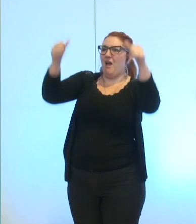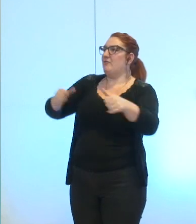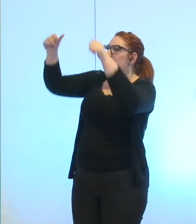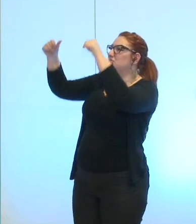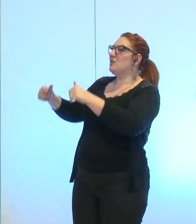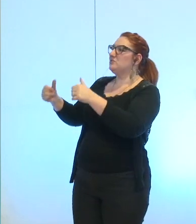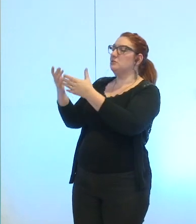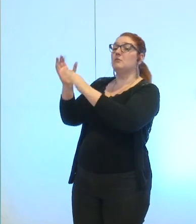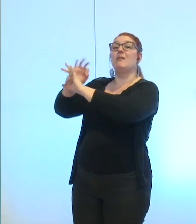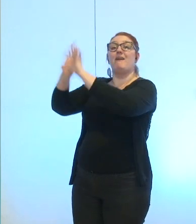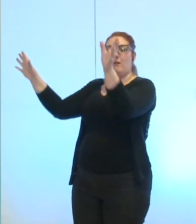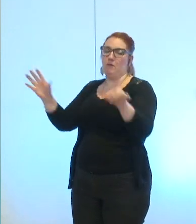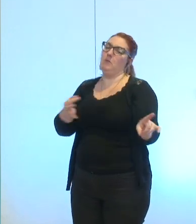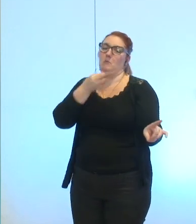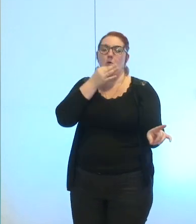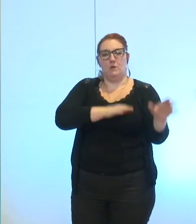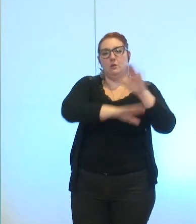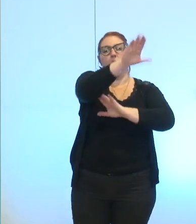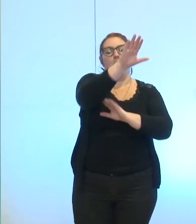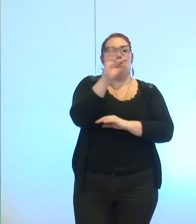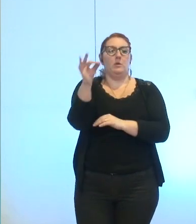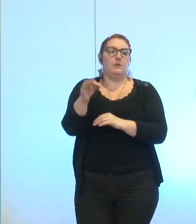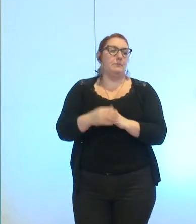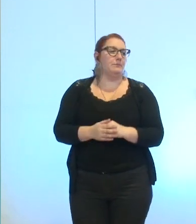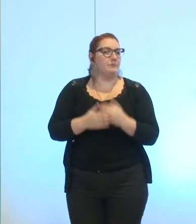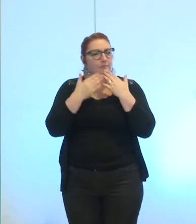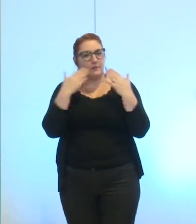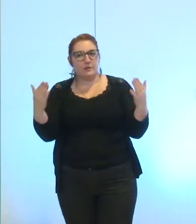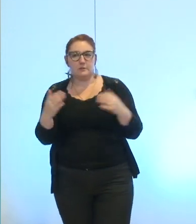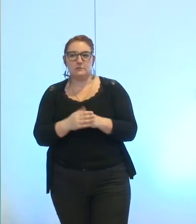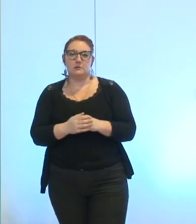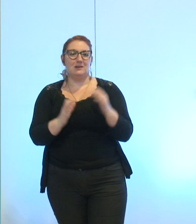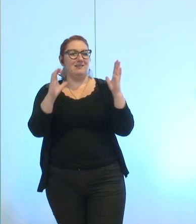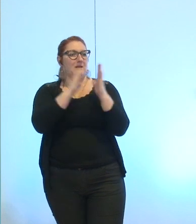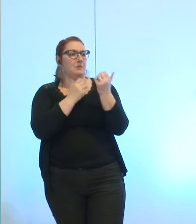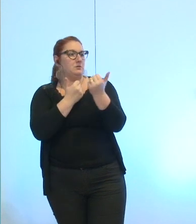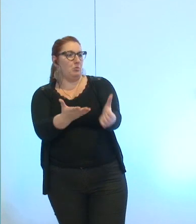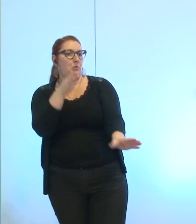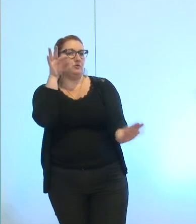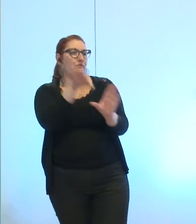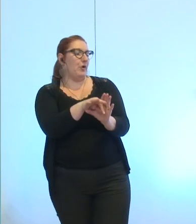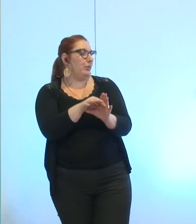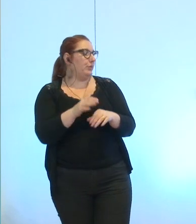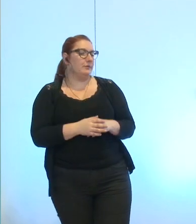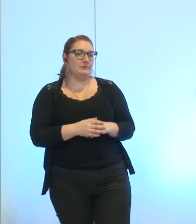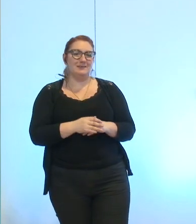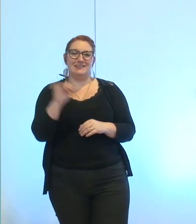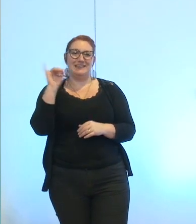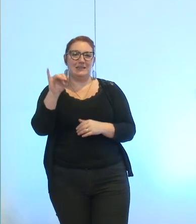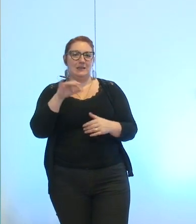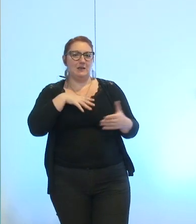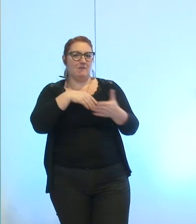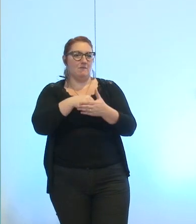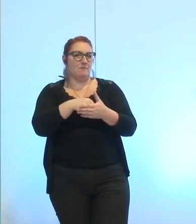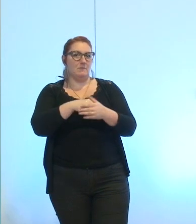voix public merci je mets cette délibération au voix qui ne prend pas part